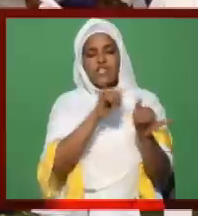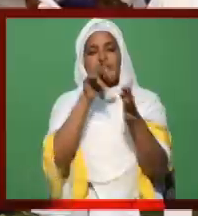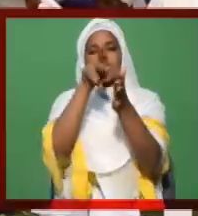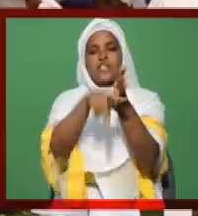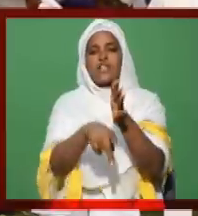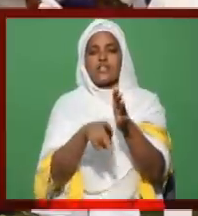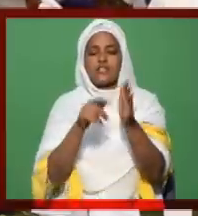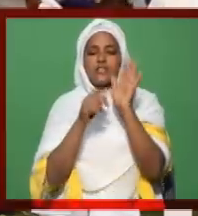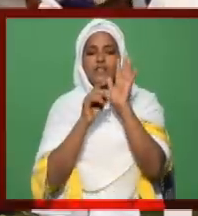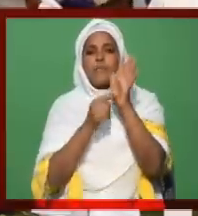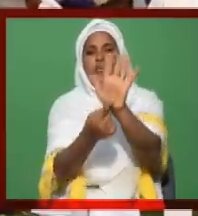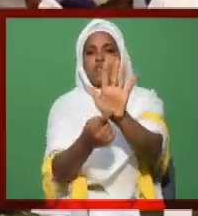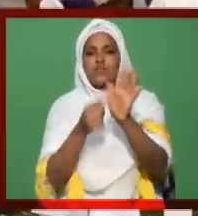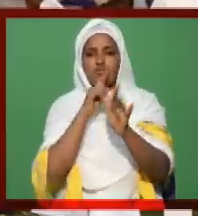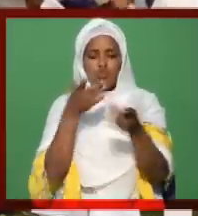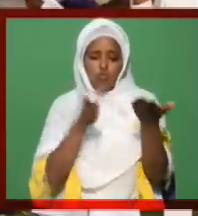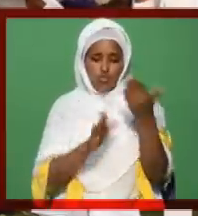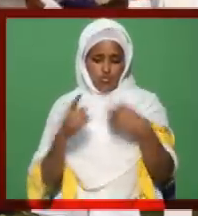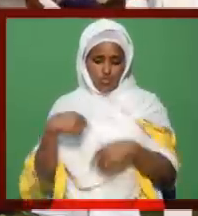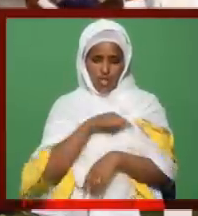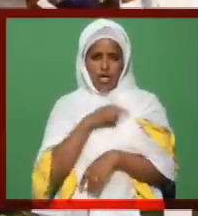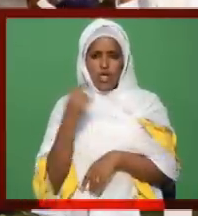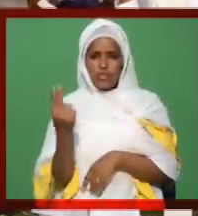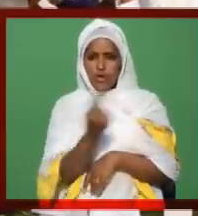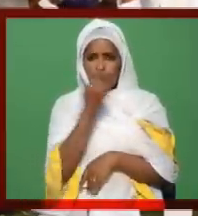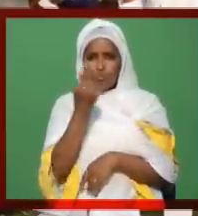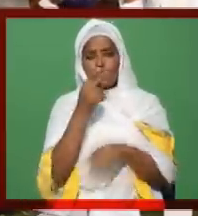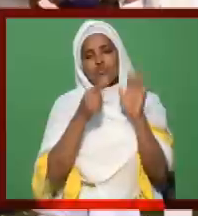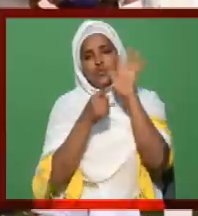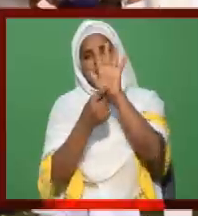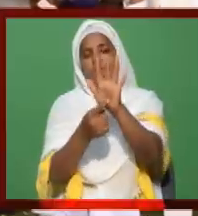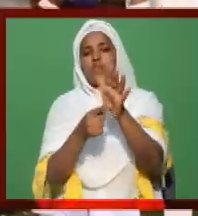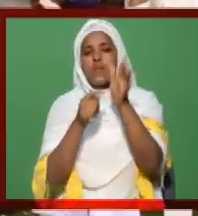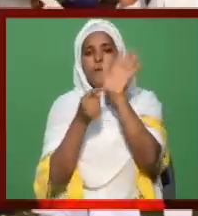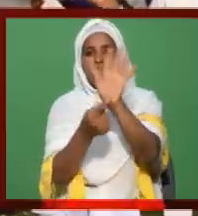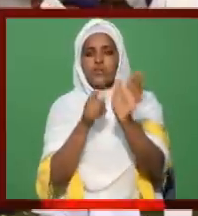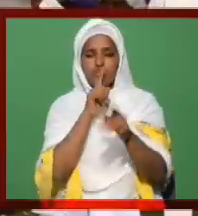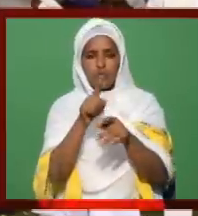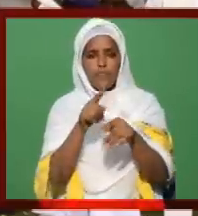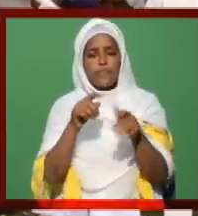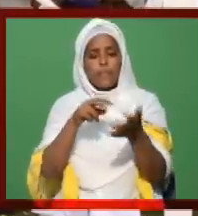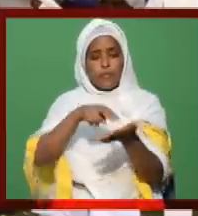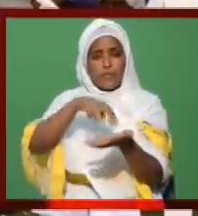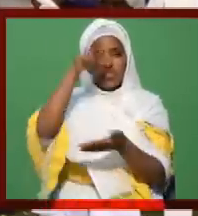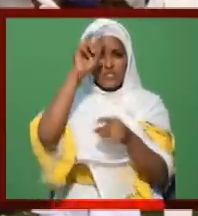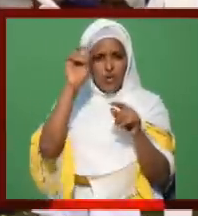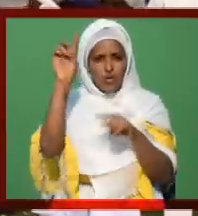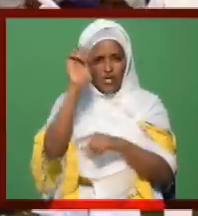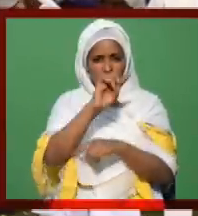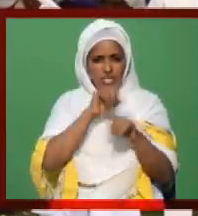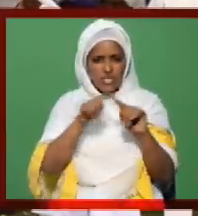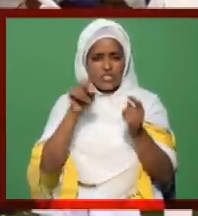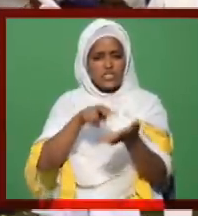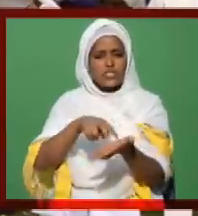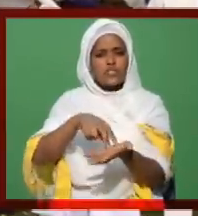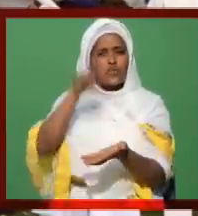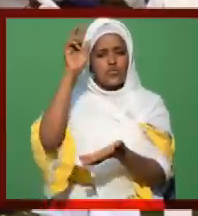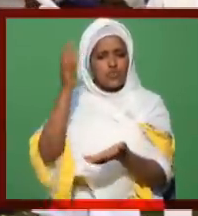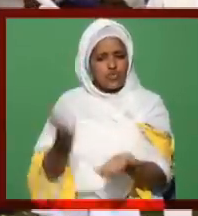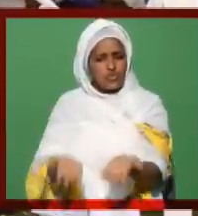ነው። ሞቱ ለእኛ ጥቅም እንደሆነ ማሳያ ምልክት ነው። በትንሣኤው ዕለት ግን ሲነሱ አለመታየታቸው ለምንድን